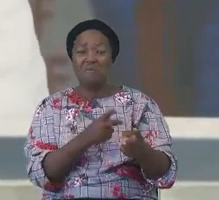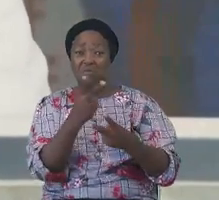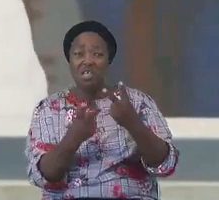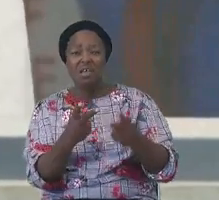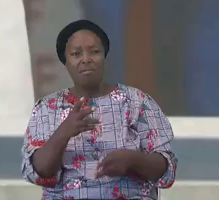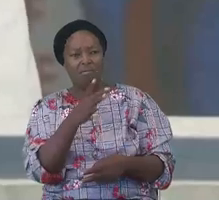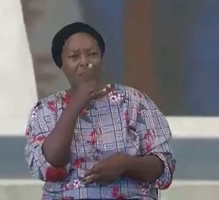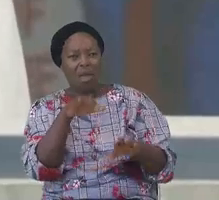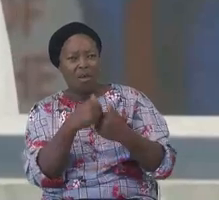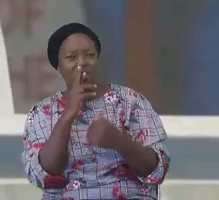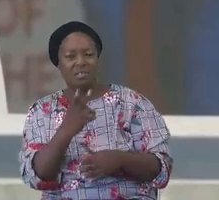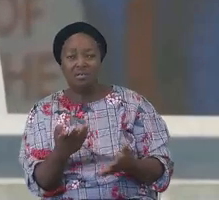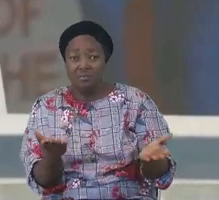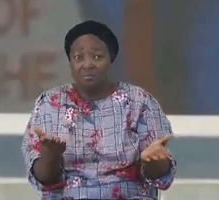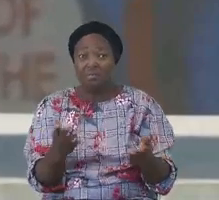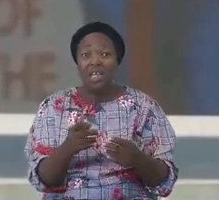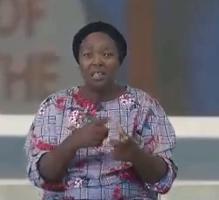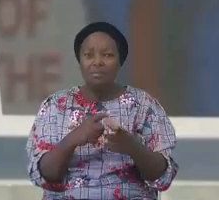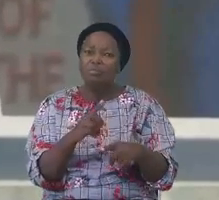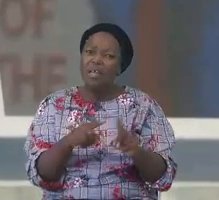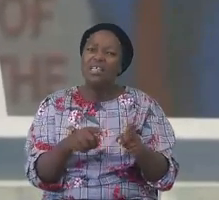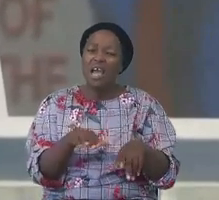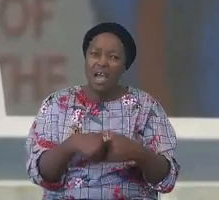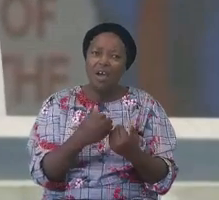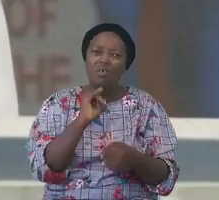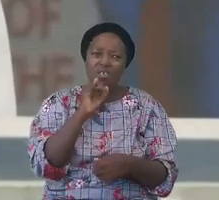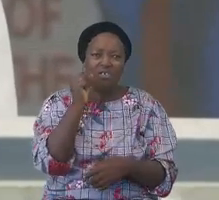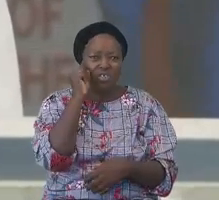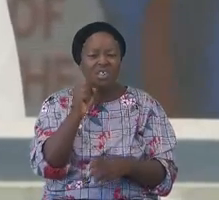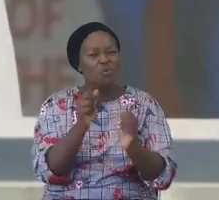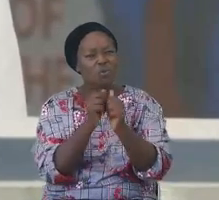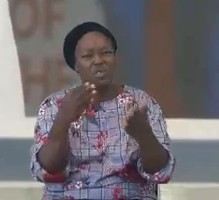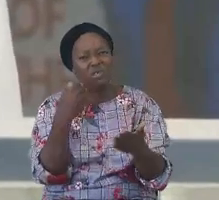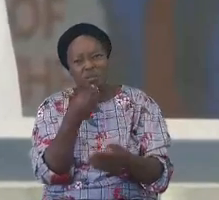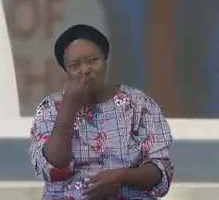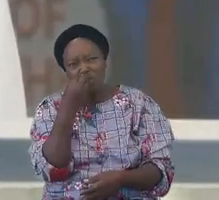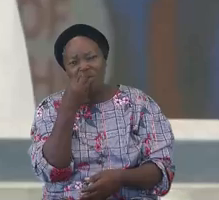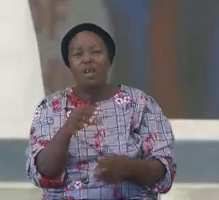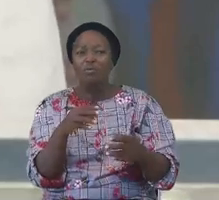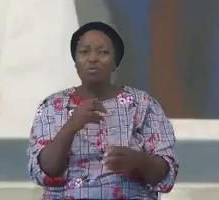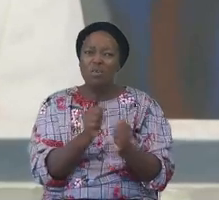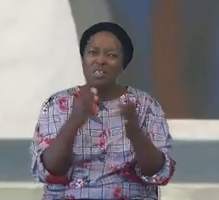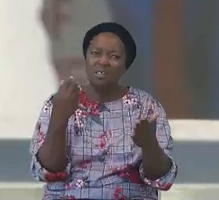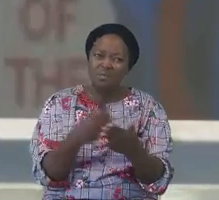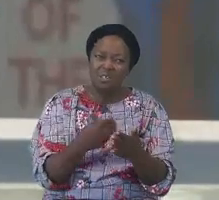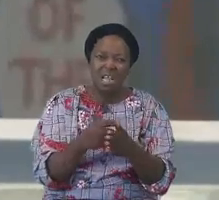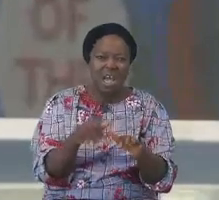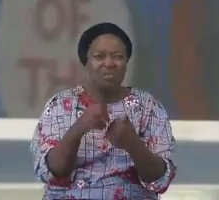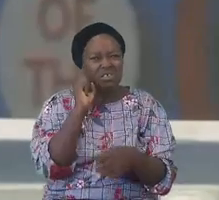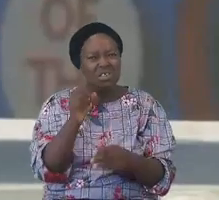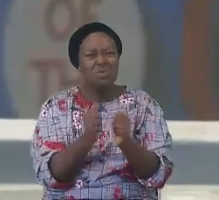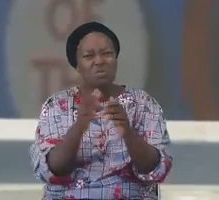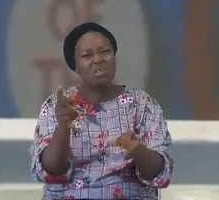une fois par an, une fois chaque 3 mois. Maman, comment vas-tu? Comment va-t-elle sans la nourriture?